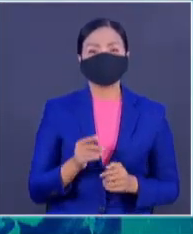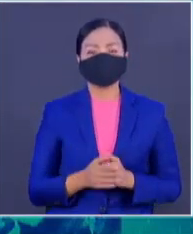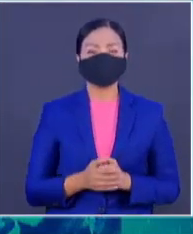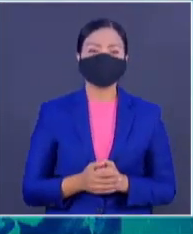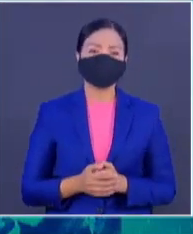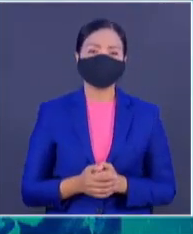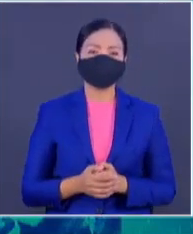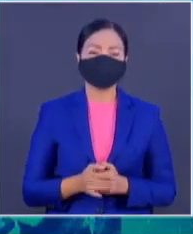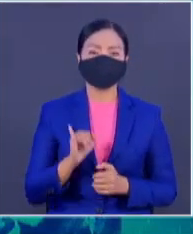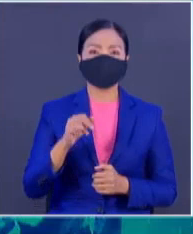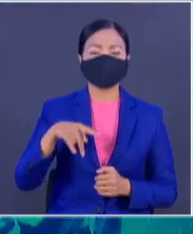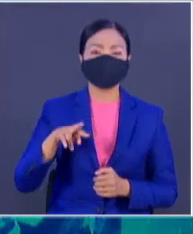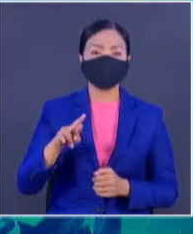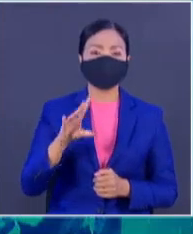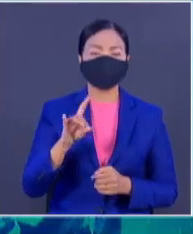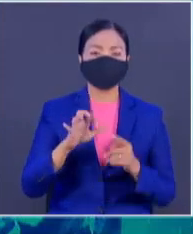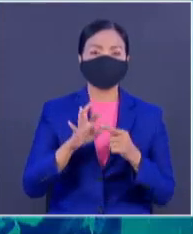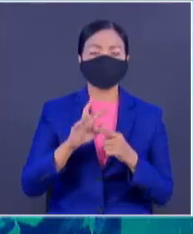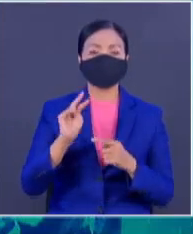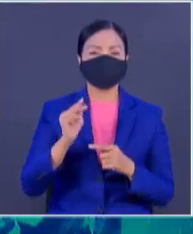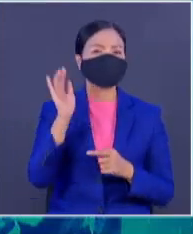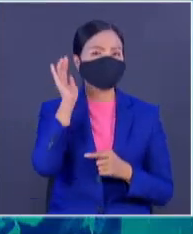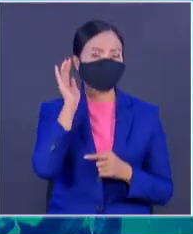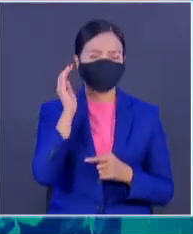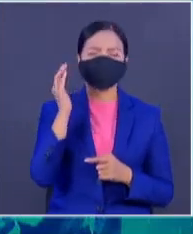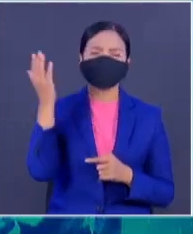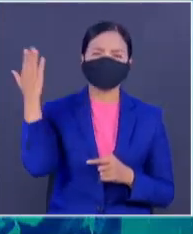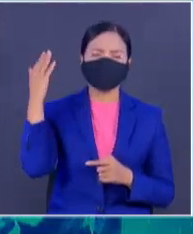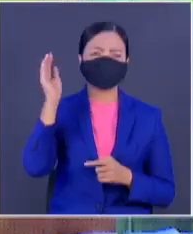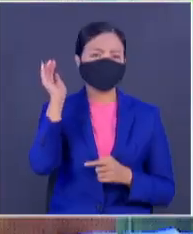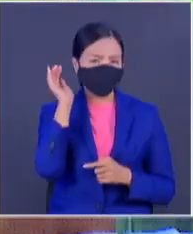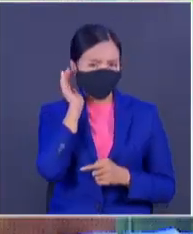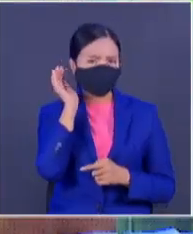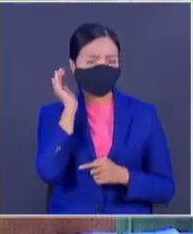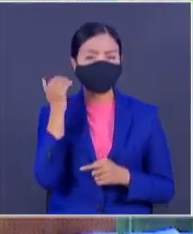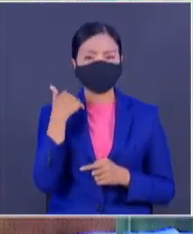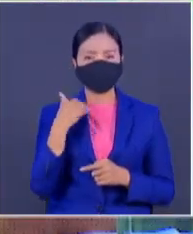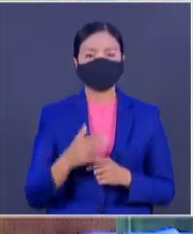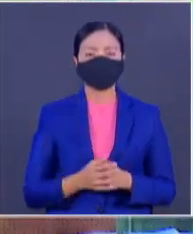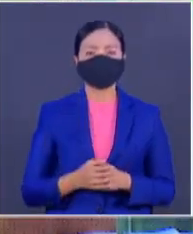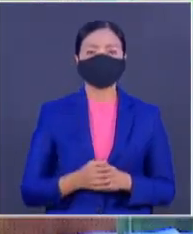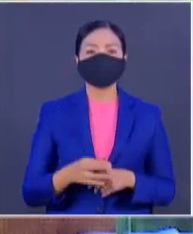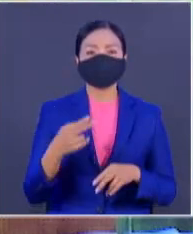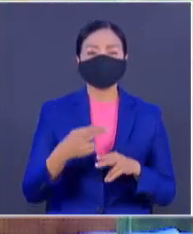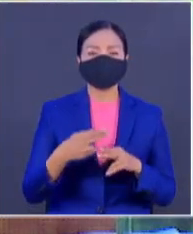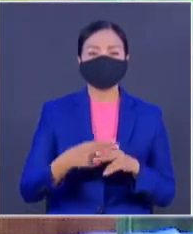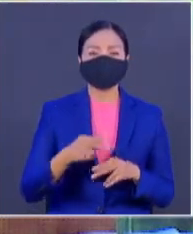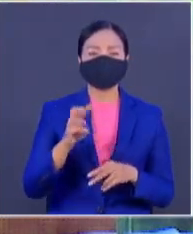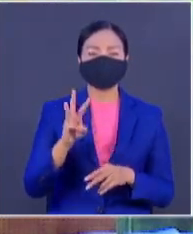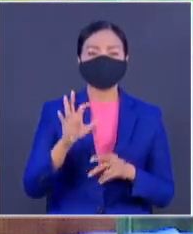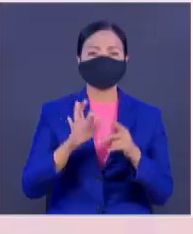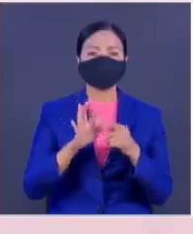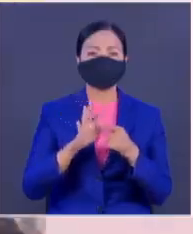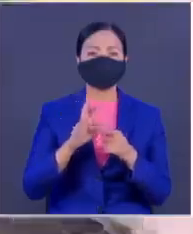ไพรด่างเนี่ยในอดีตที่ผ่านมาเขามีความเชื่อกันมีความเชื่อแล้วก็ขึ้นชื่อว่าว่านฤาษีสร้างครับเอา